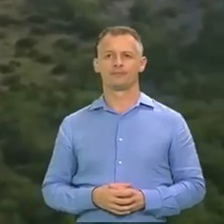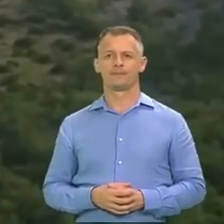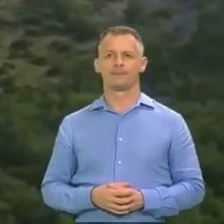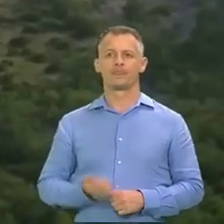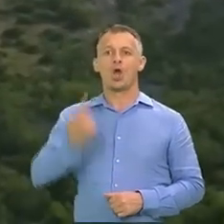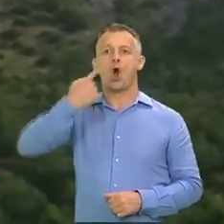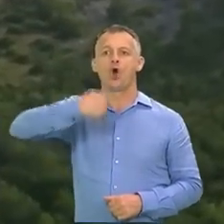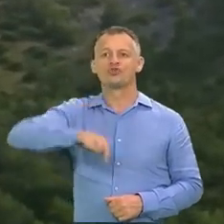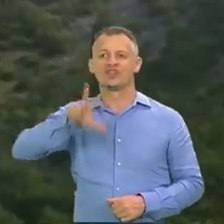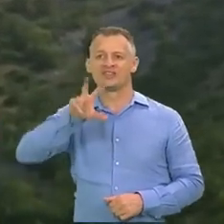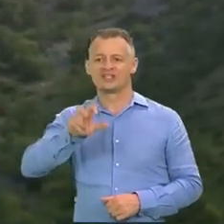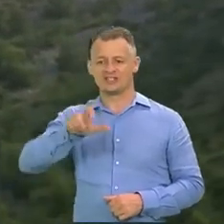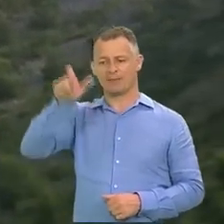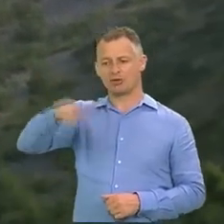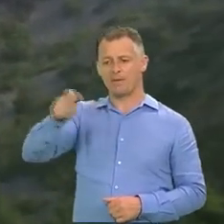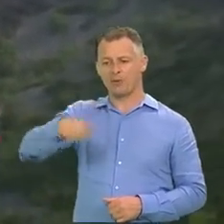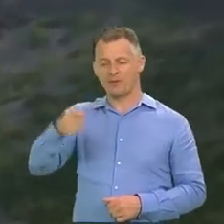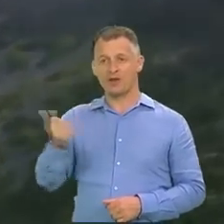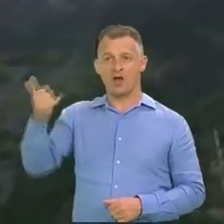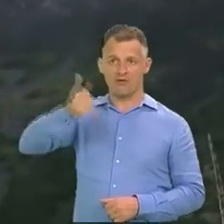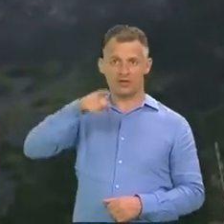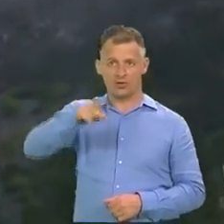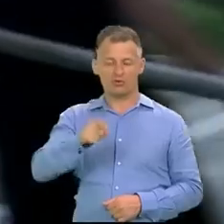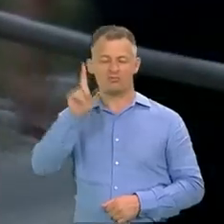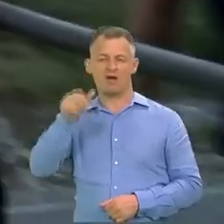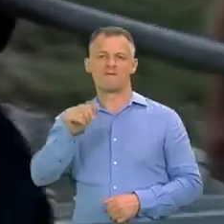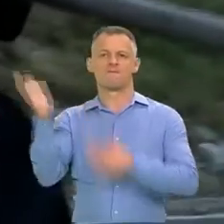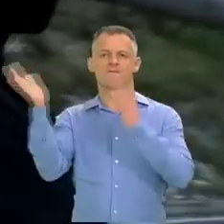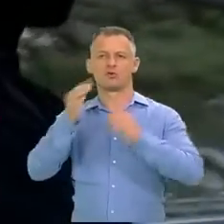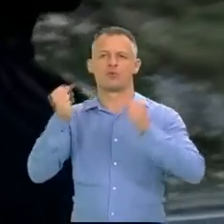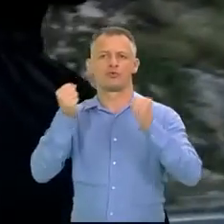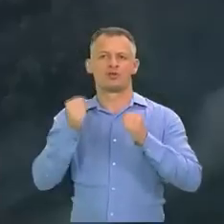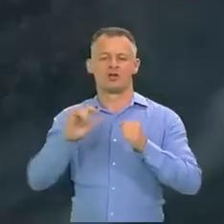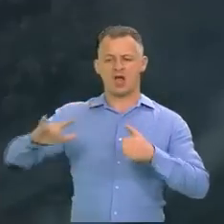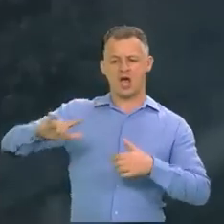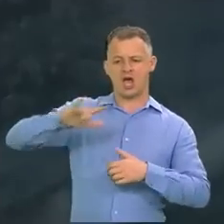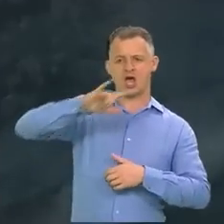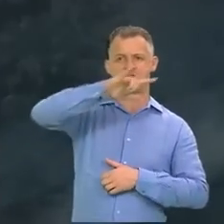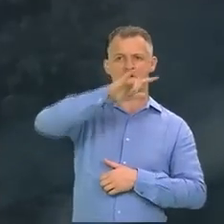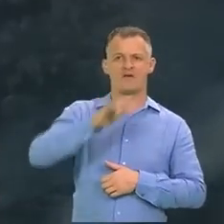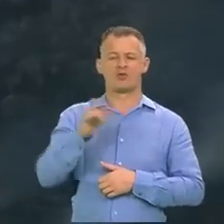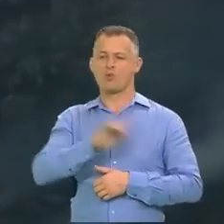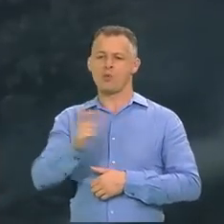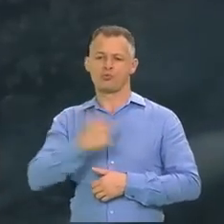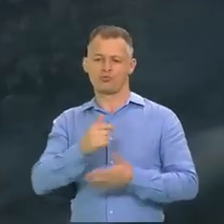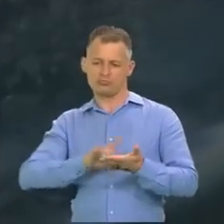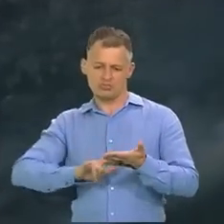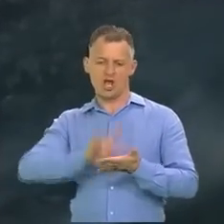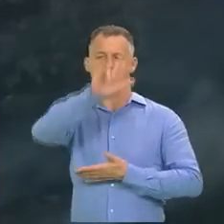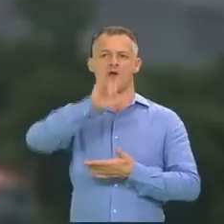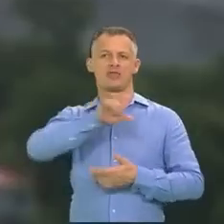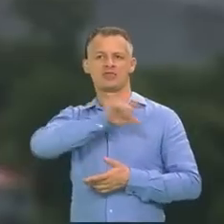Peste 130 de pompieri au fost mobilizați, însă vântul a fost atât de puternic încât aeronavele de stingere nu au putut decola. Din